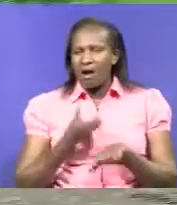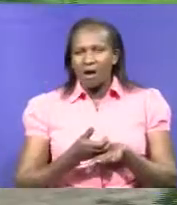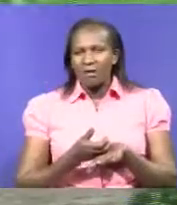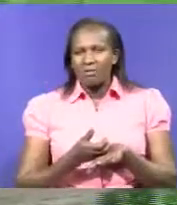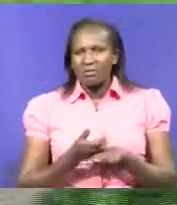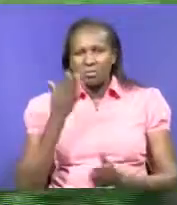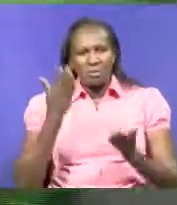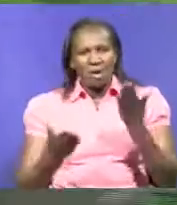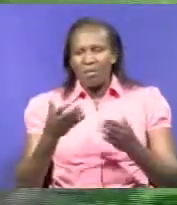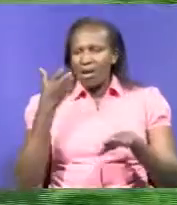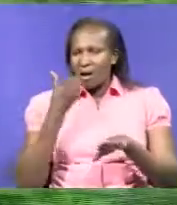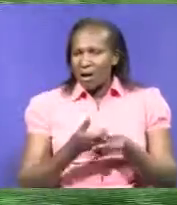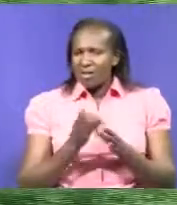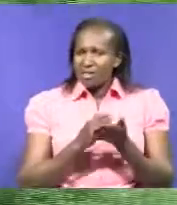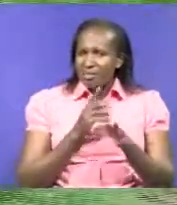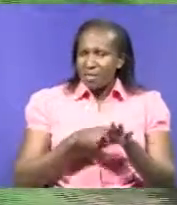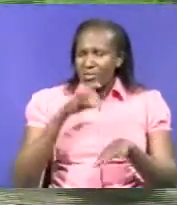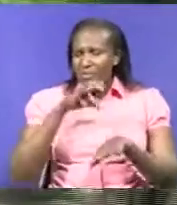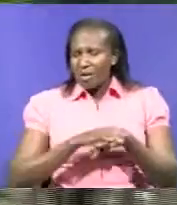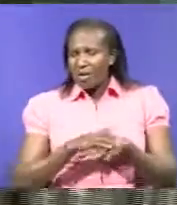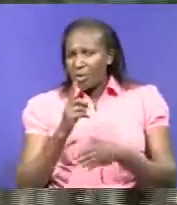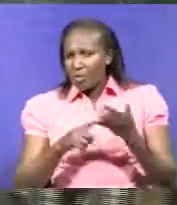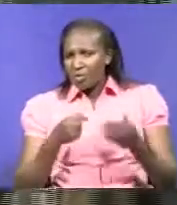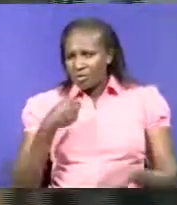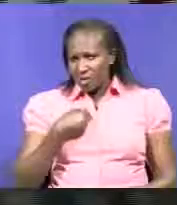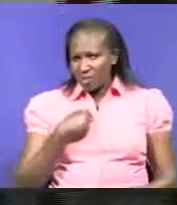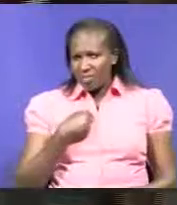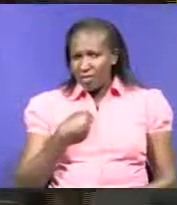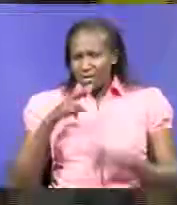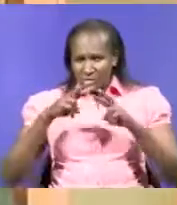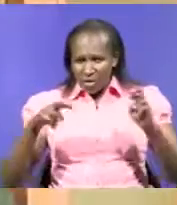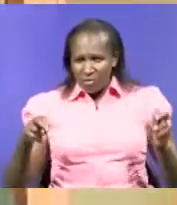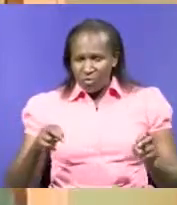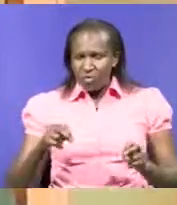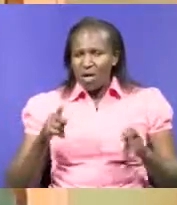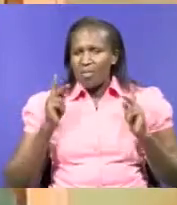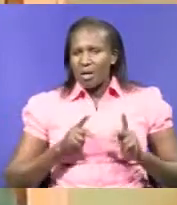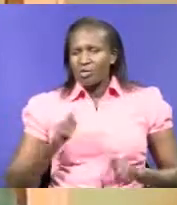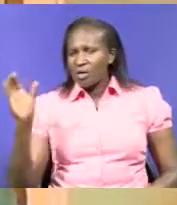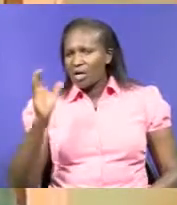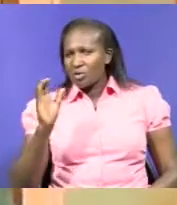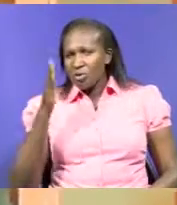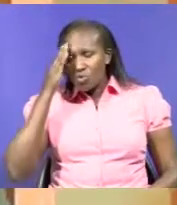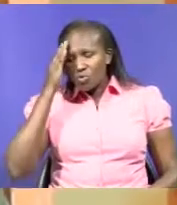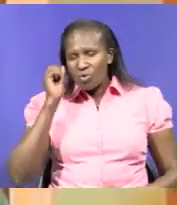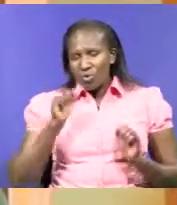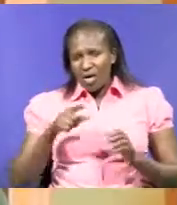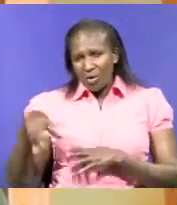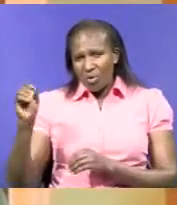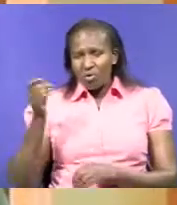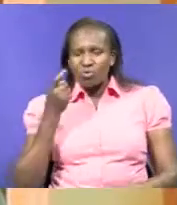nao. Unaweza pata tuseme mimi ndio nilitafuta customer. Unajua unaweza enda kwa duka